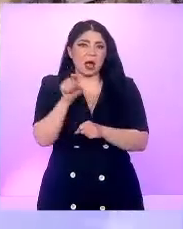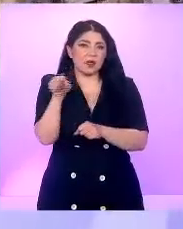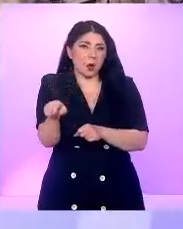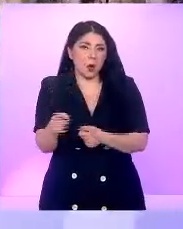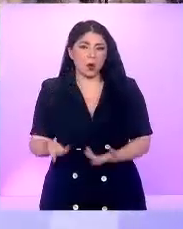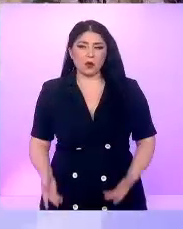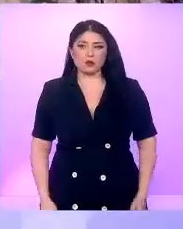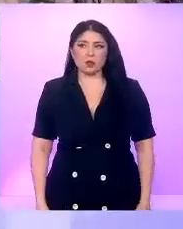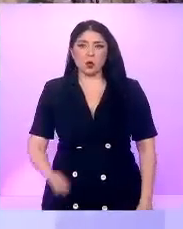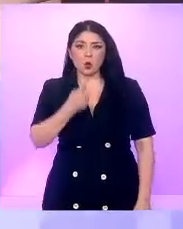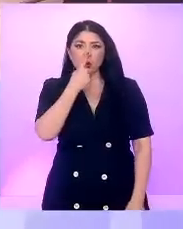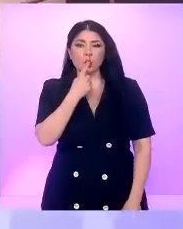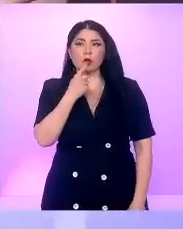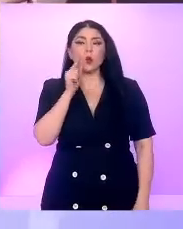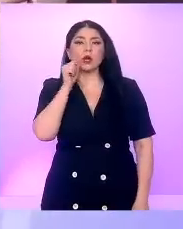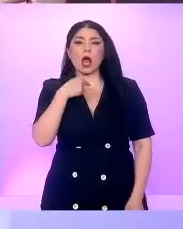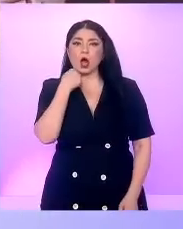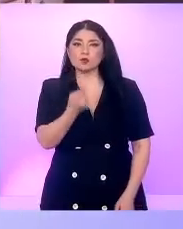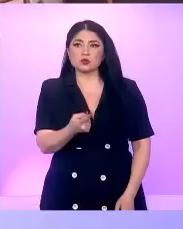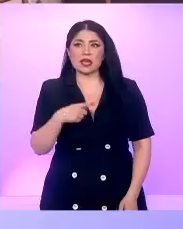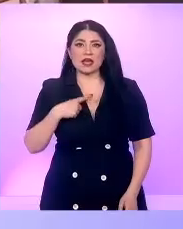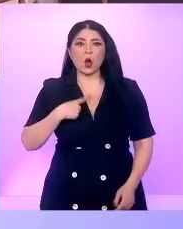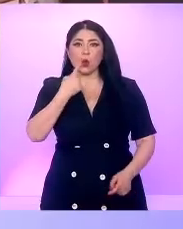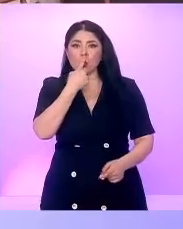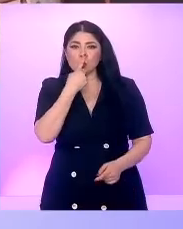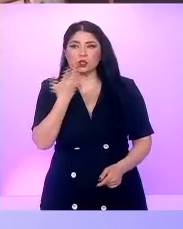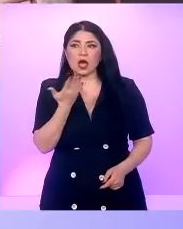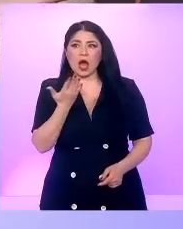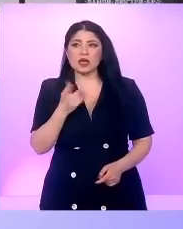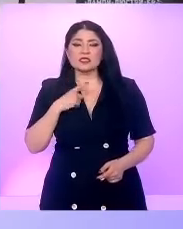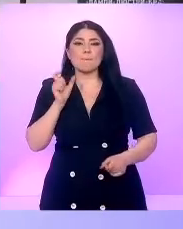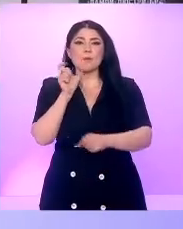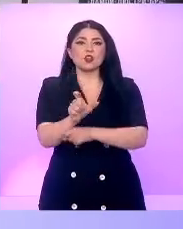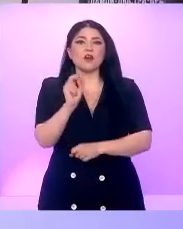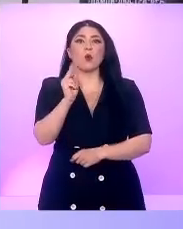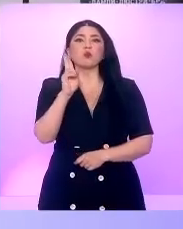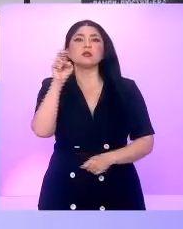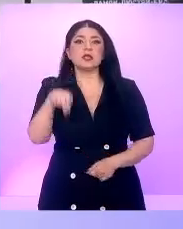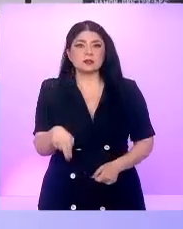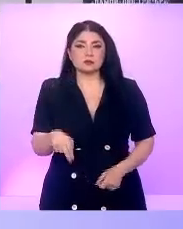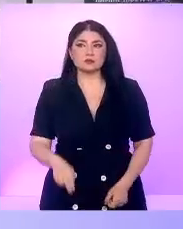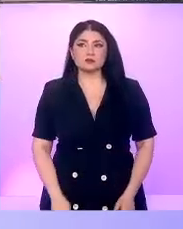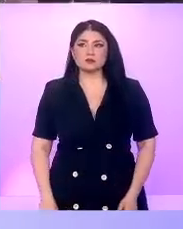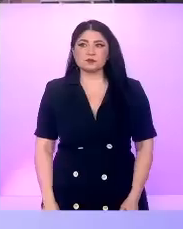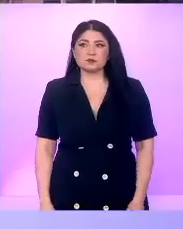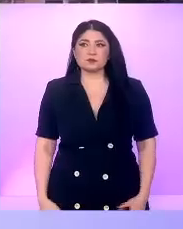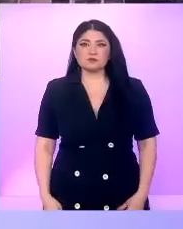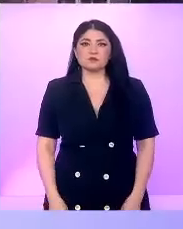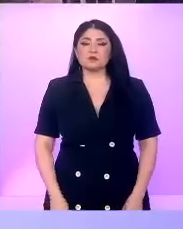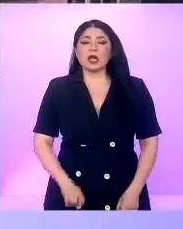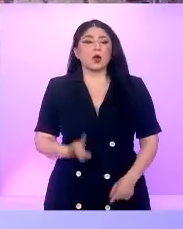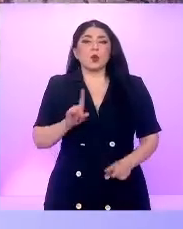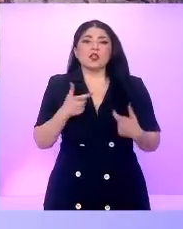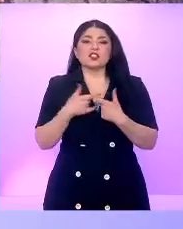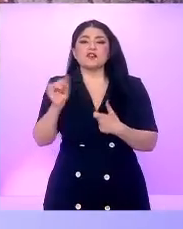rușii spun că de fapt ucrainenii spun că de fapt erau rușii care sunt împotriva lui Putin. Nimeni nu poate